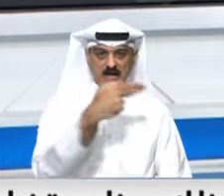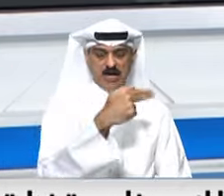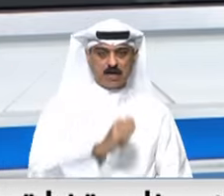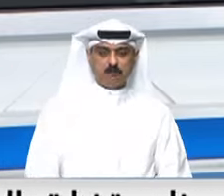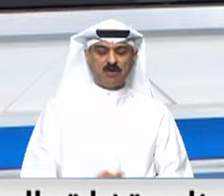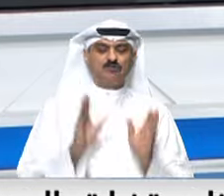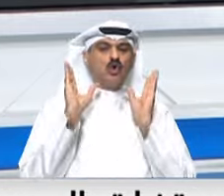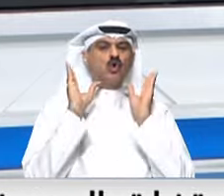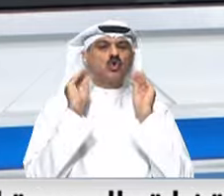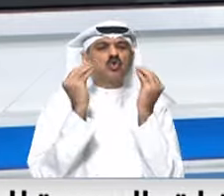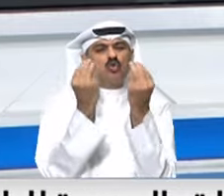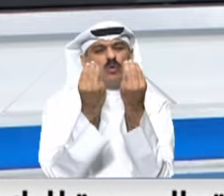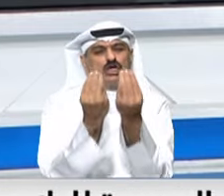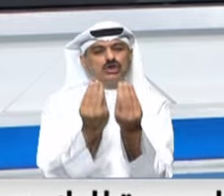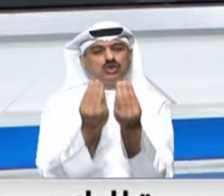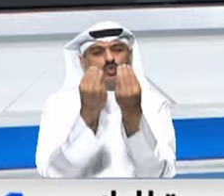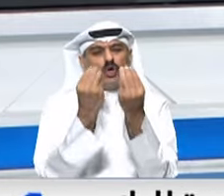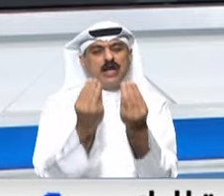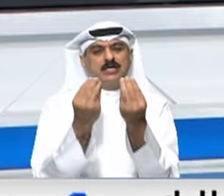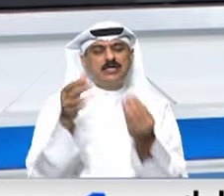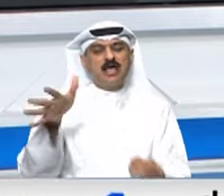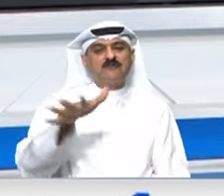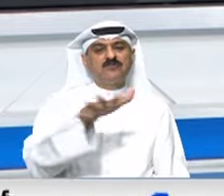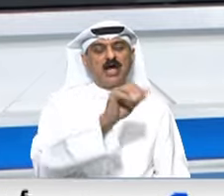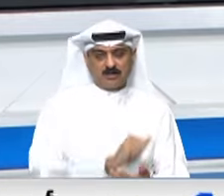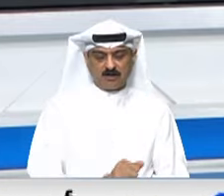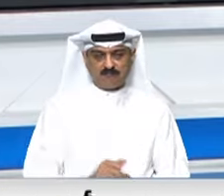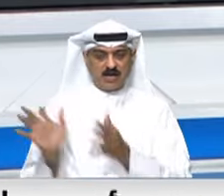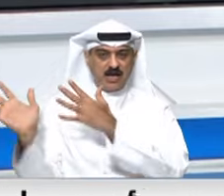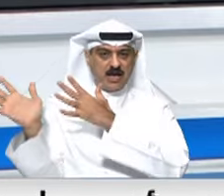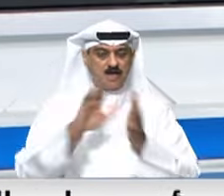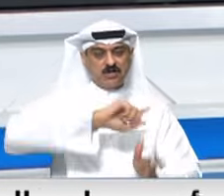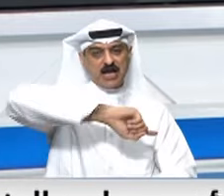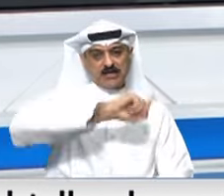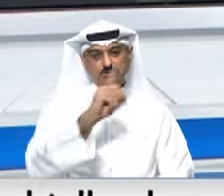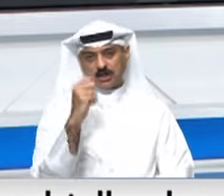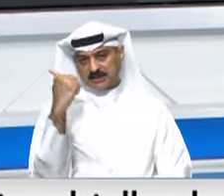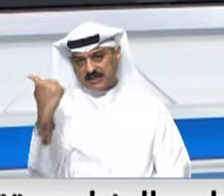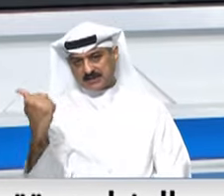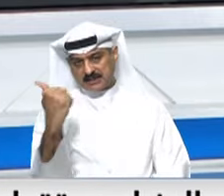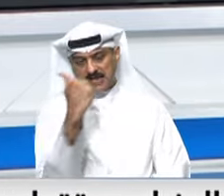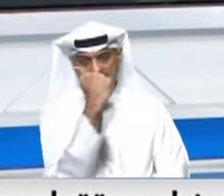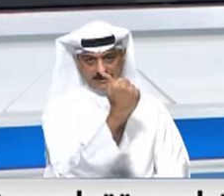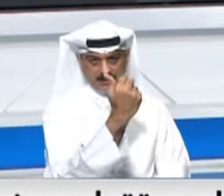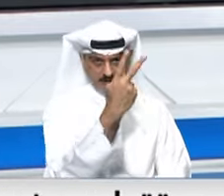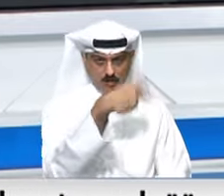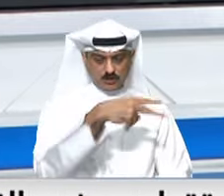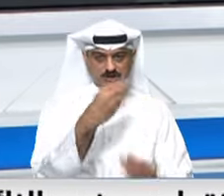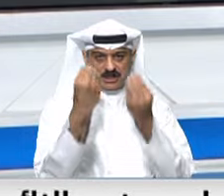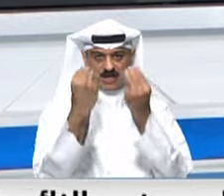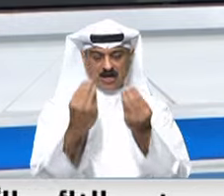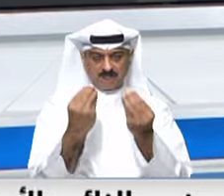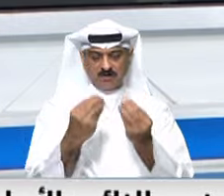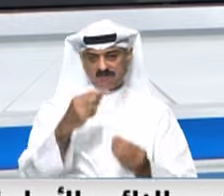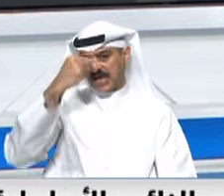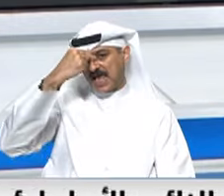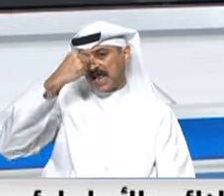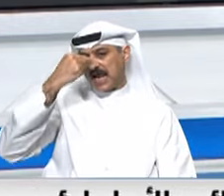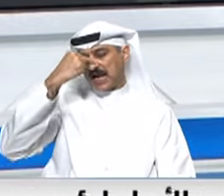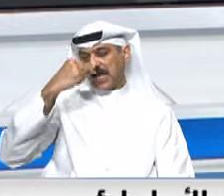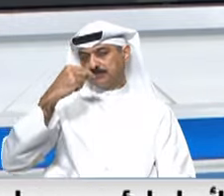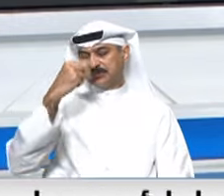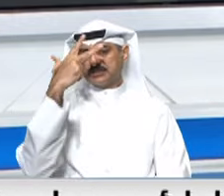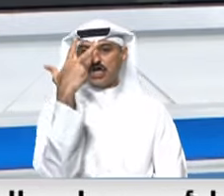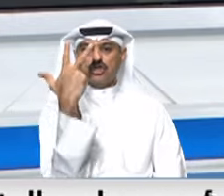بالرطوبه ملحوظ قليلا على بعض المناطق الساحليه الرياح سرعتها من 6 الى 26 وايضا خفيفه الى معتدله تستمر في يوم الخميس من 8 الى